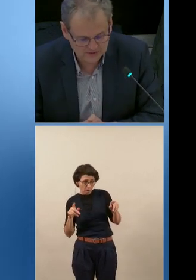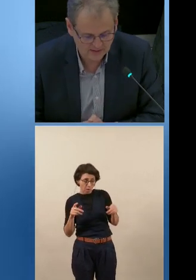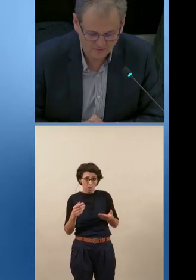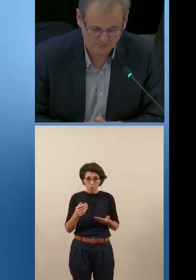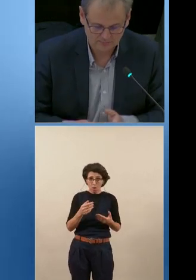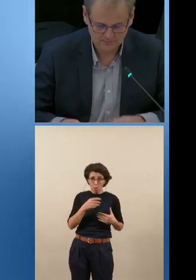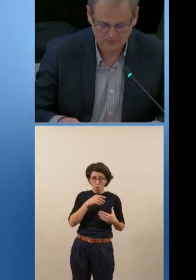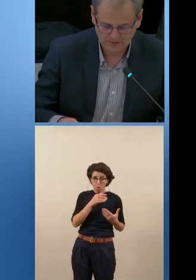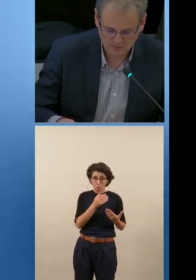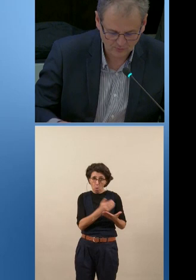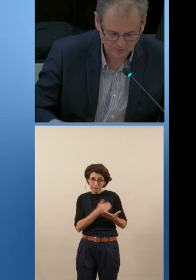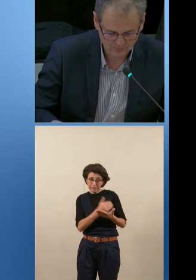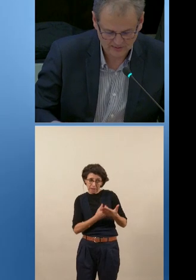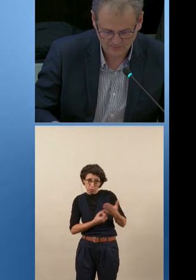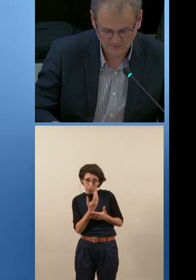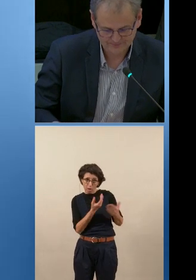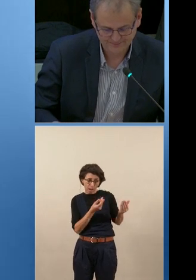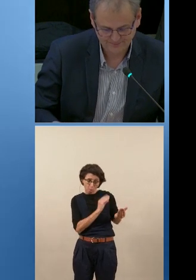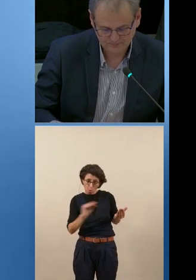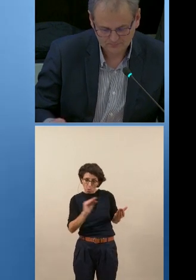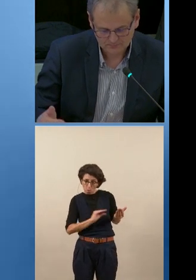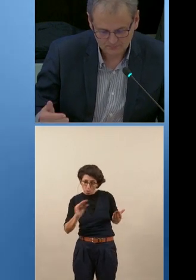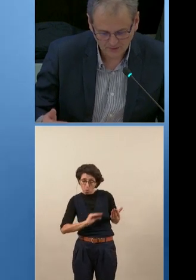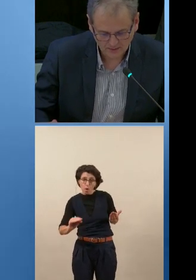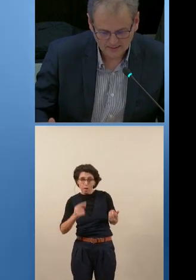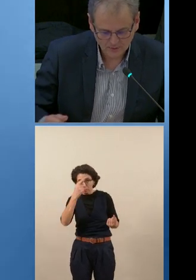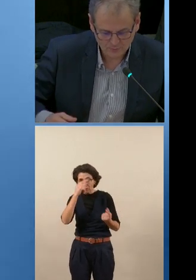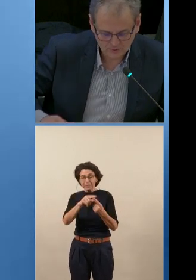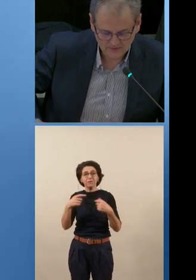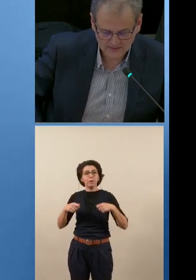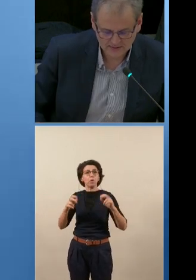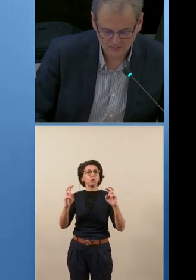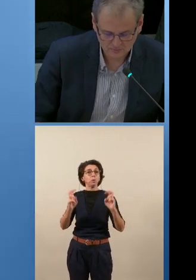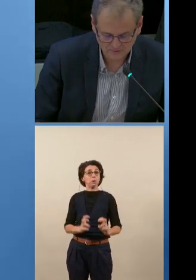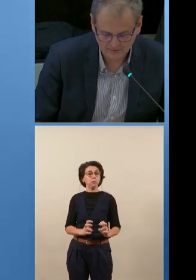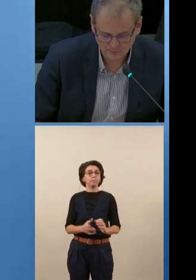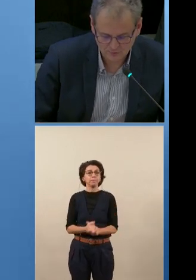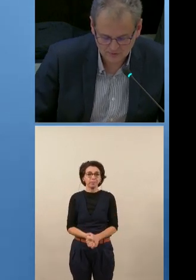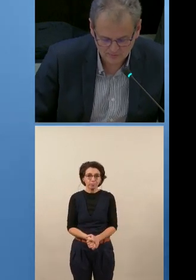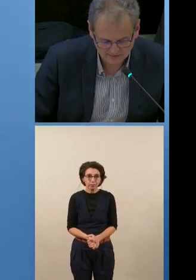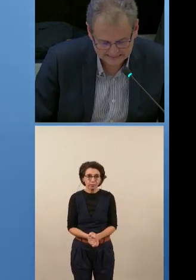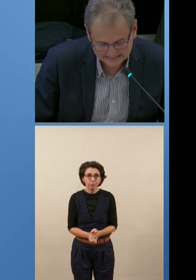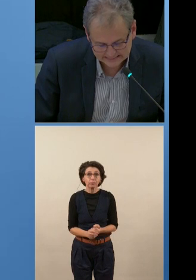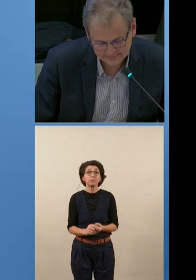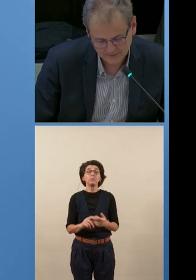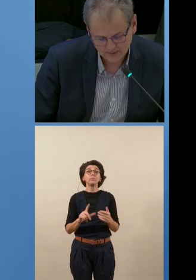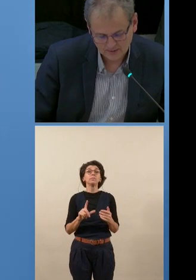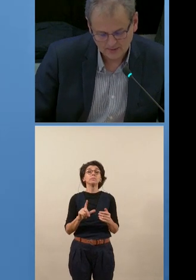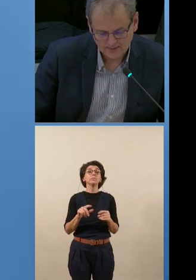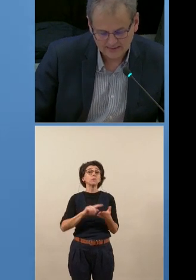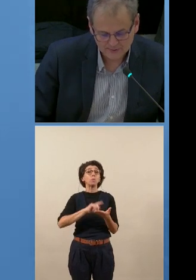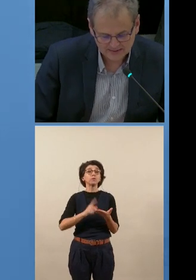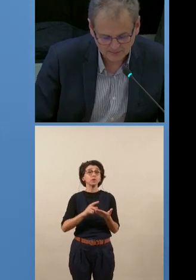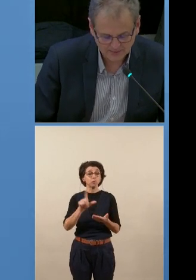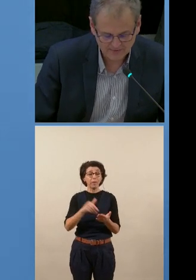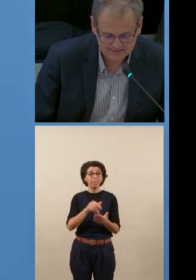de redire tion en réduction de de dépenses alors pour ce qui maintenant concerne le budget 2024